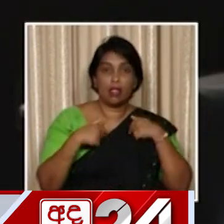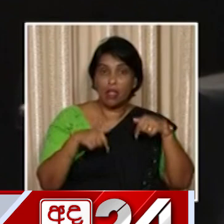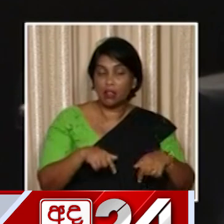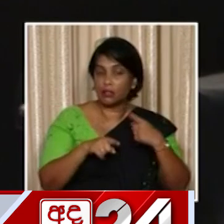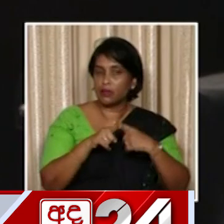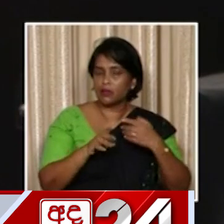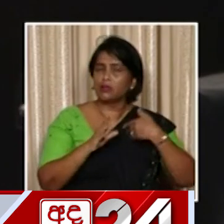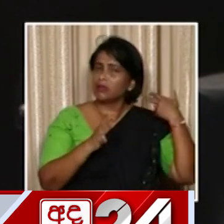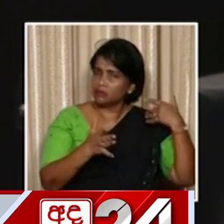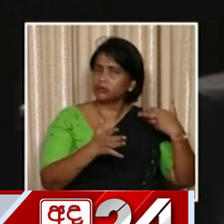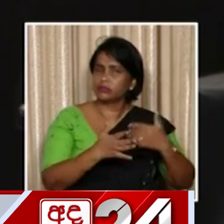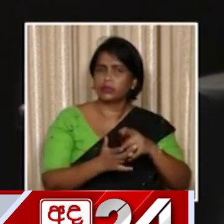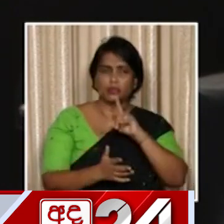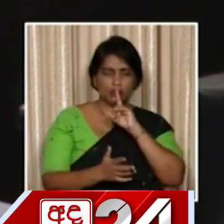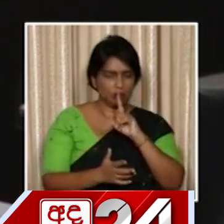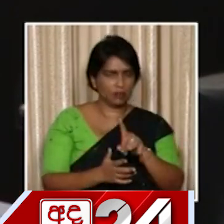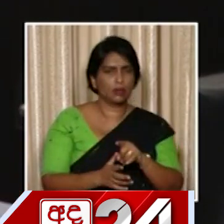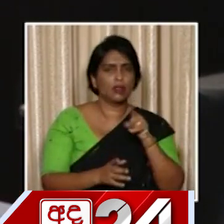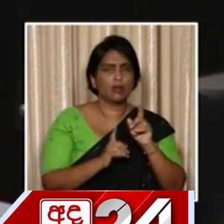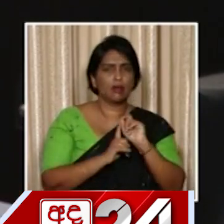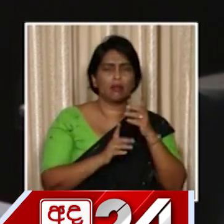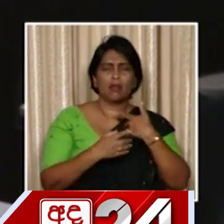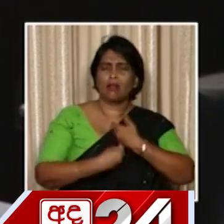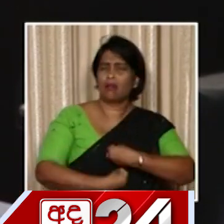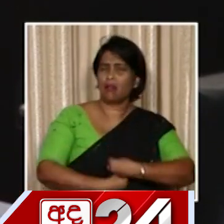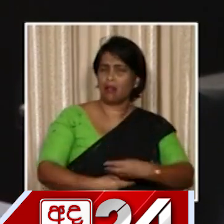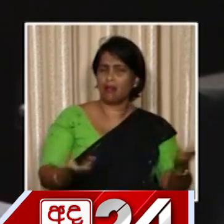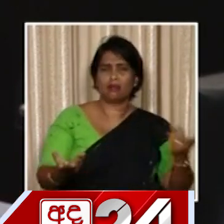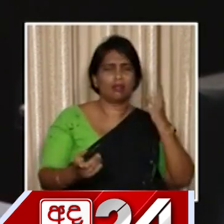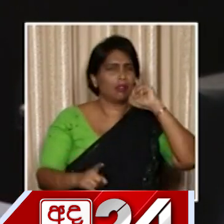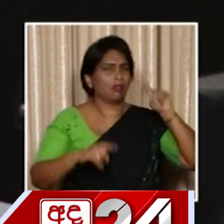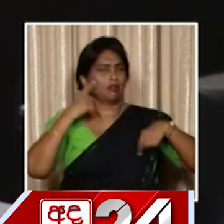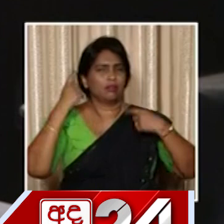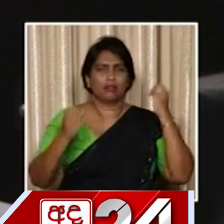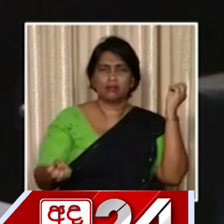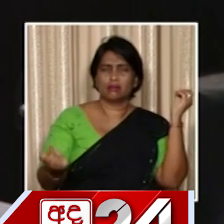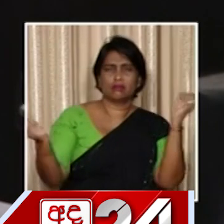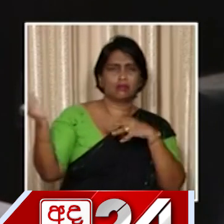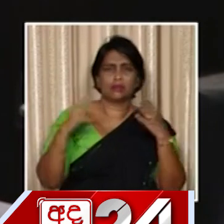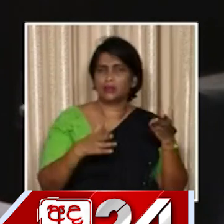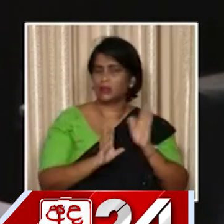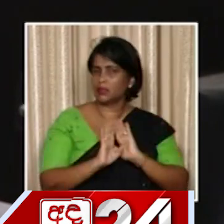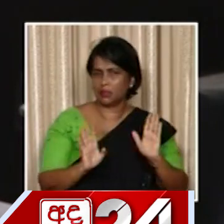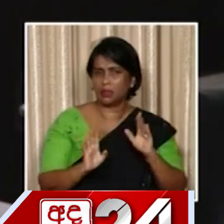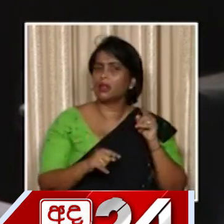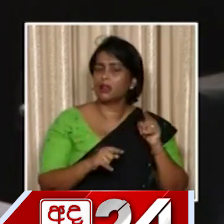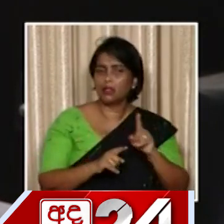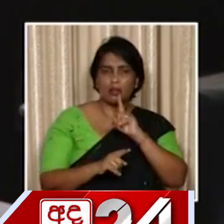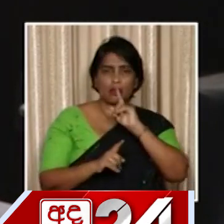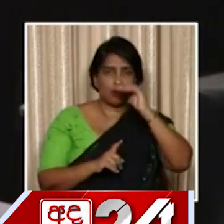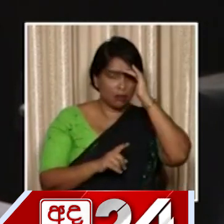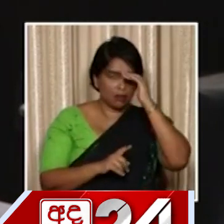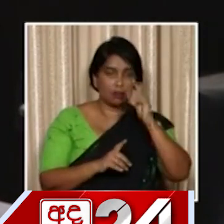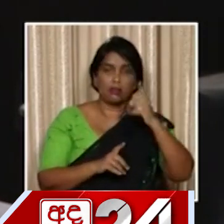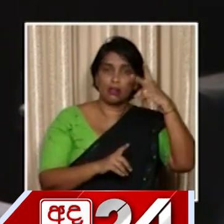කියන්නේ මම මේ දිගටම කියන්නේ මේ සභාව මේ ආයාලේ යන ඕන ඕන විදියට ඕනෙන් දේවල් කරන සභාව බවට පත් කරන්නේ නැතුව කතානායකතුමාගේ